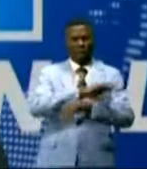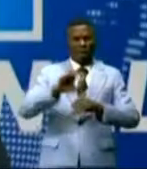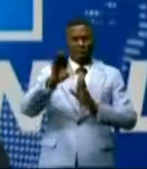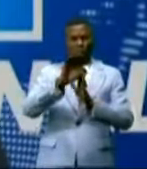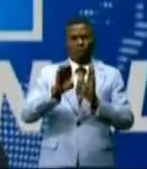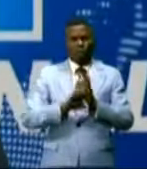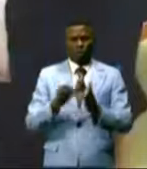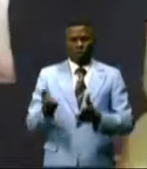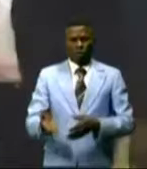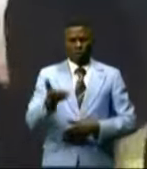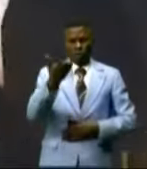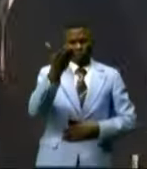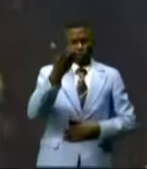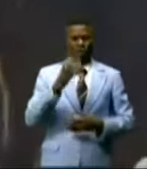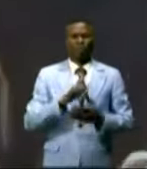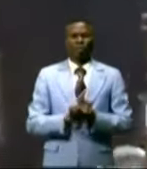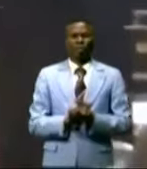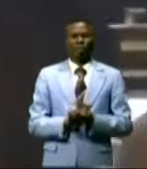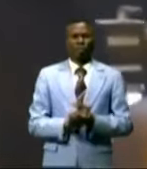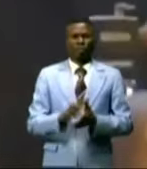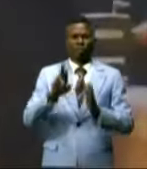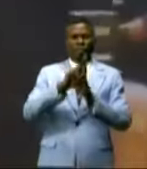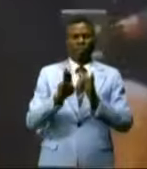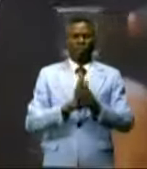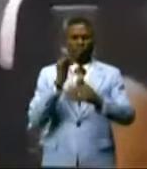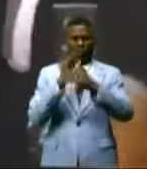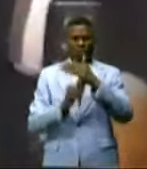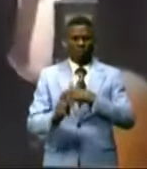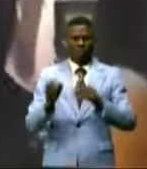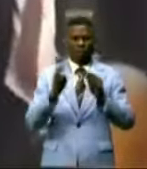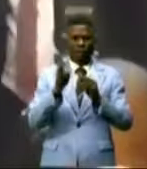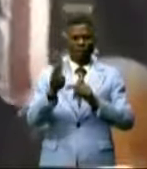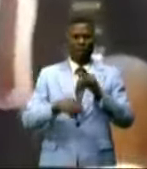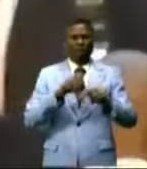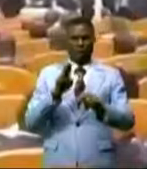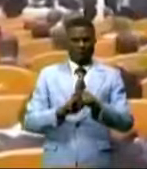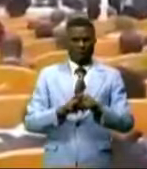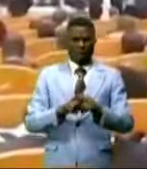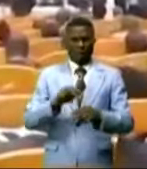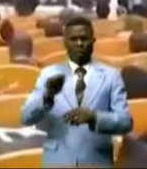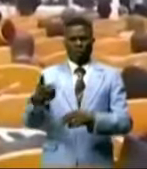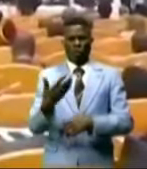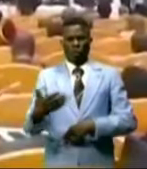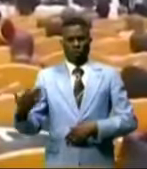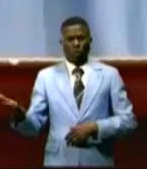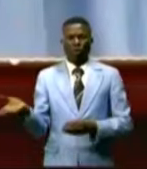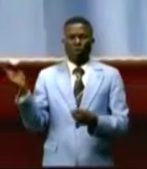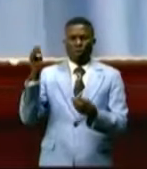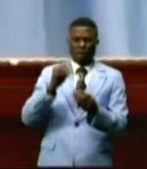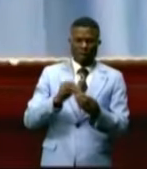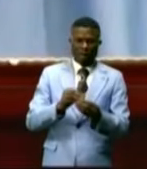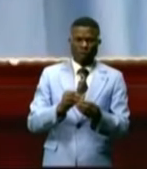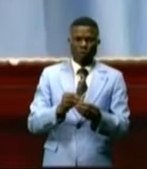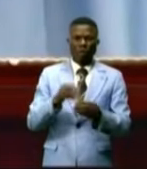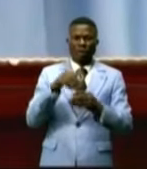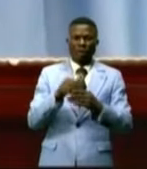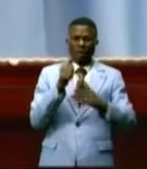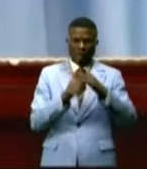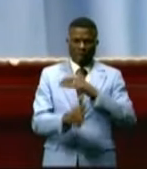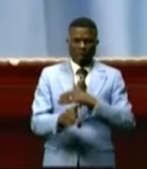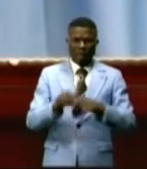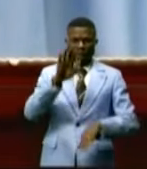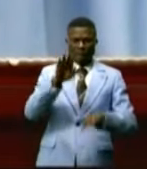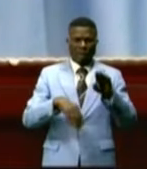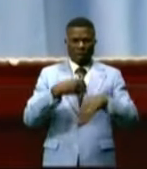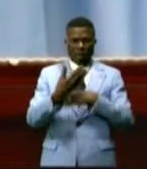Mouyembo. Selon le règlement intérieur de l'Assemblée nationale, il y a d'autres matières qui se traitent à huis clos. C'est la démarche